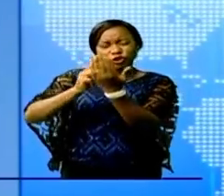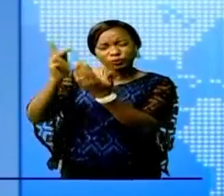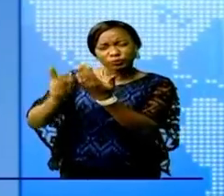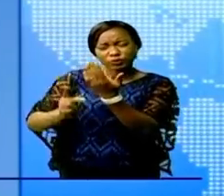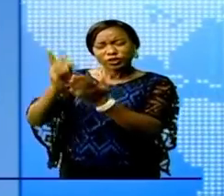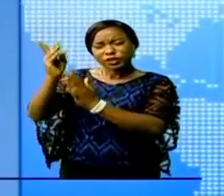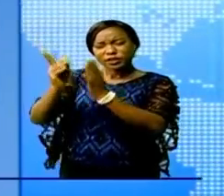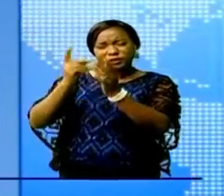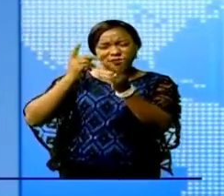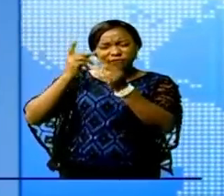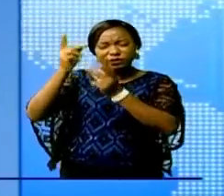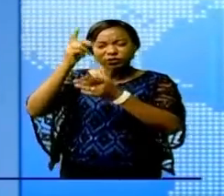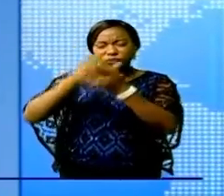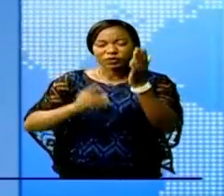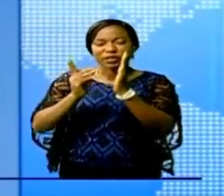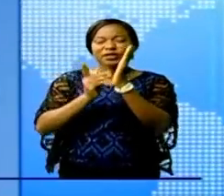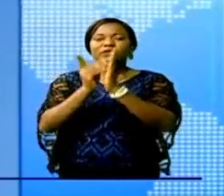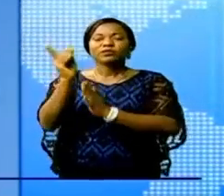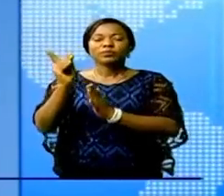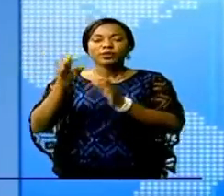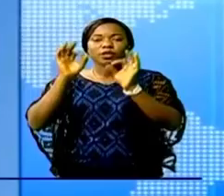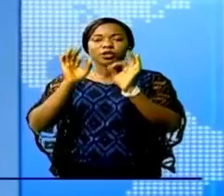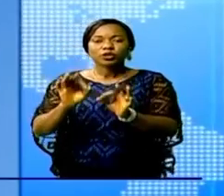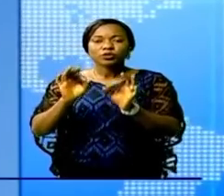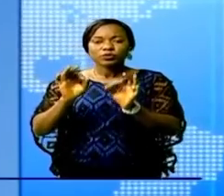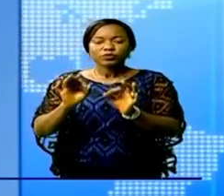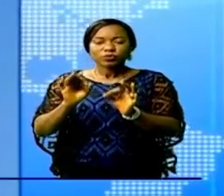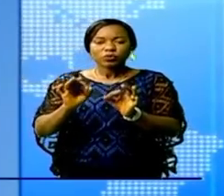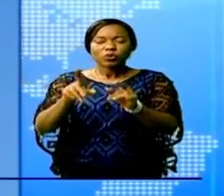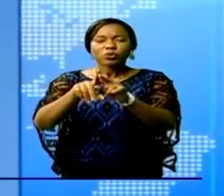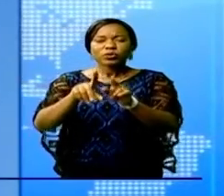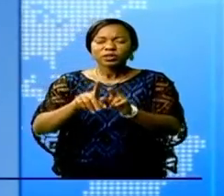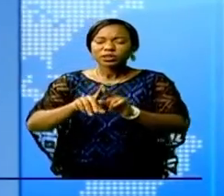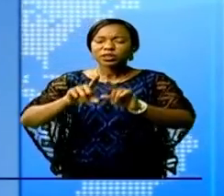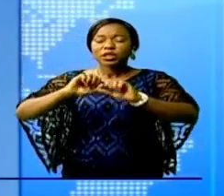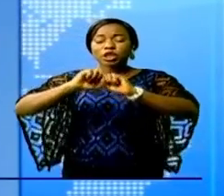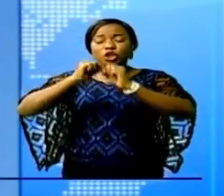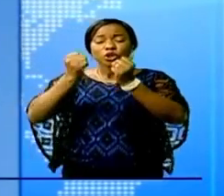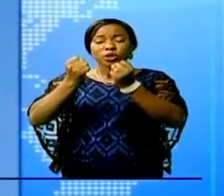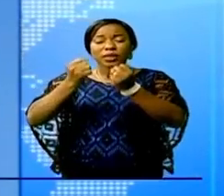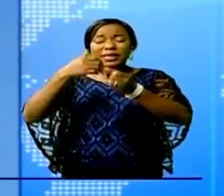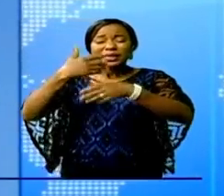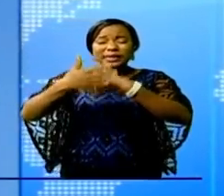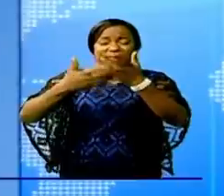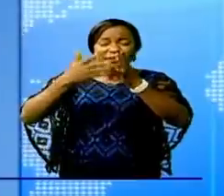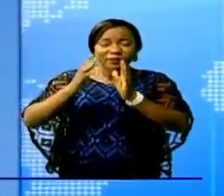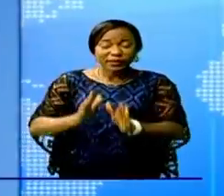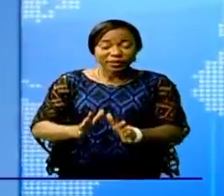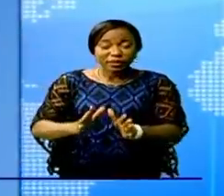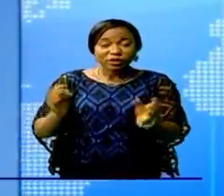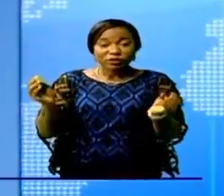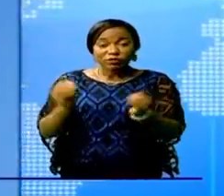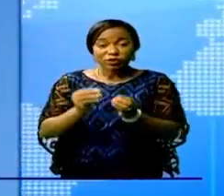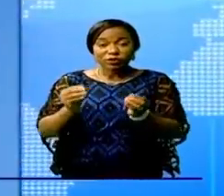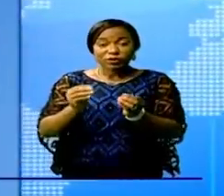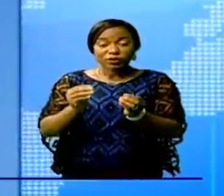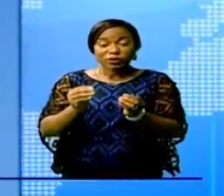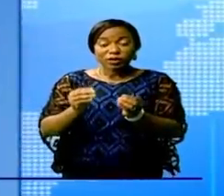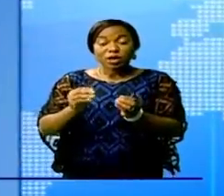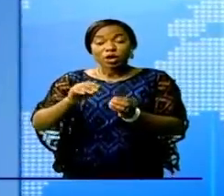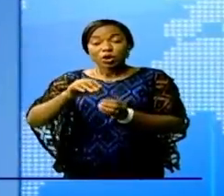le développement, cette fois-ci le nouveau projet qui va intéresser les entrepreneurs congolais, USAID Invest